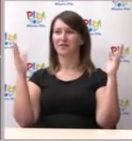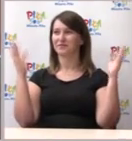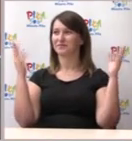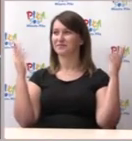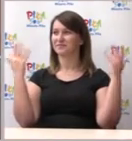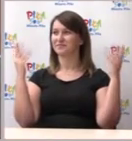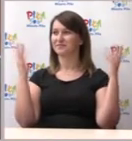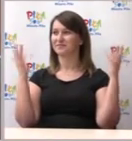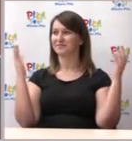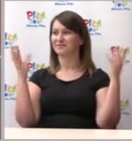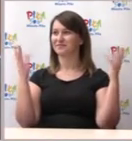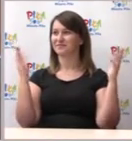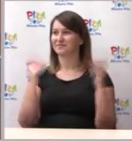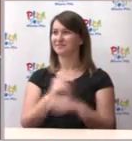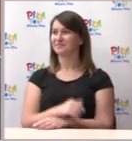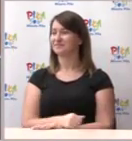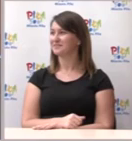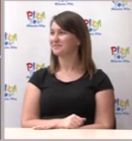którego witamy serdecznie oklaskami.